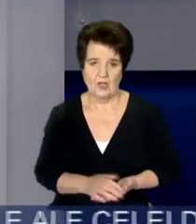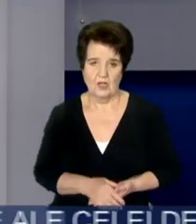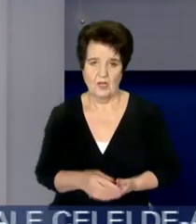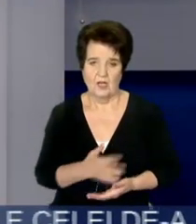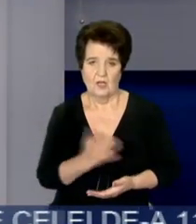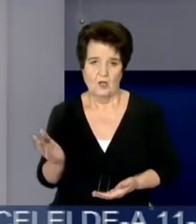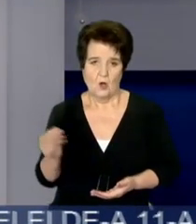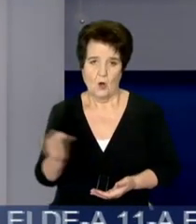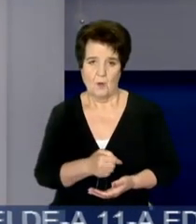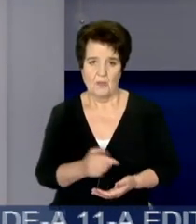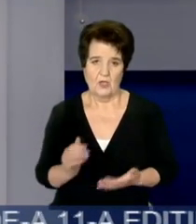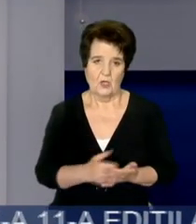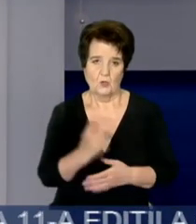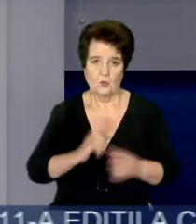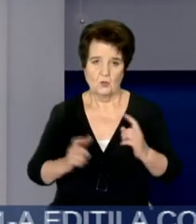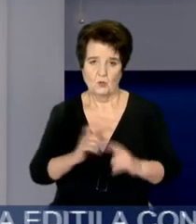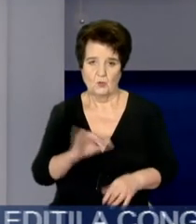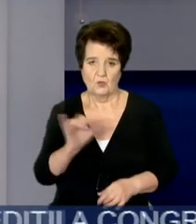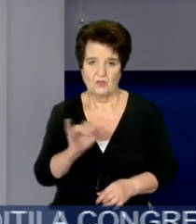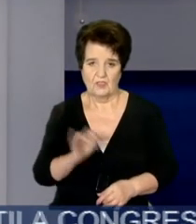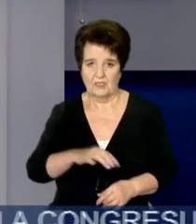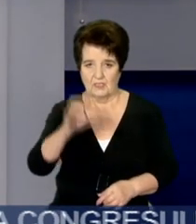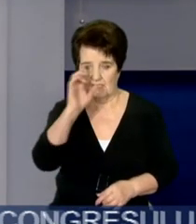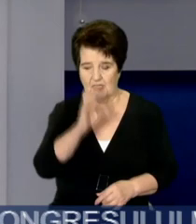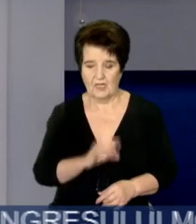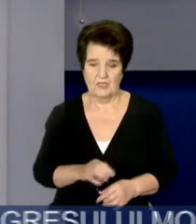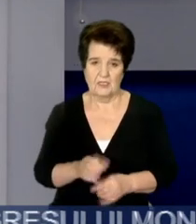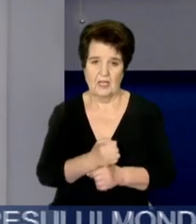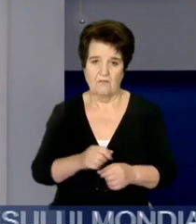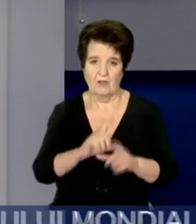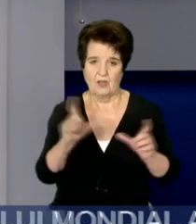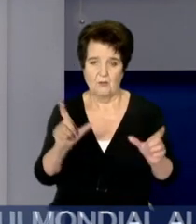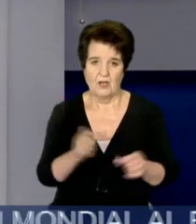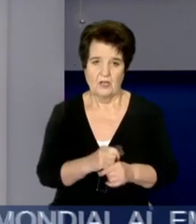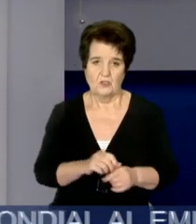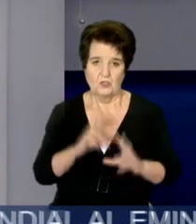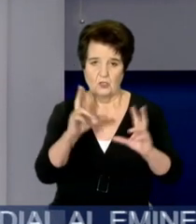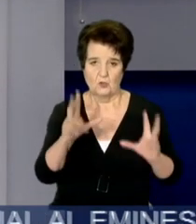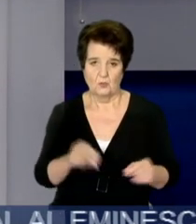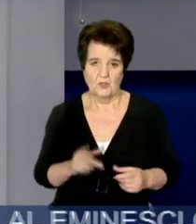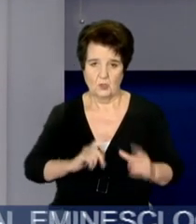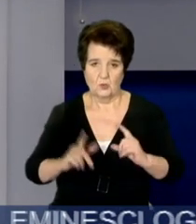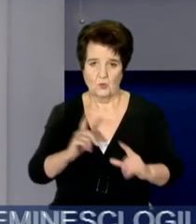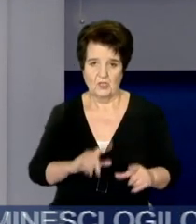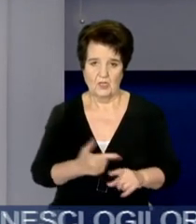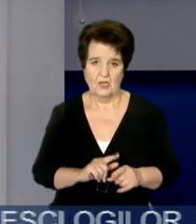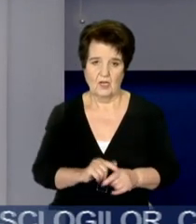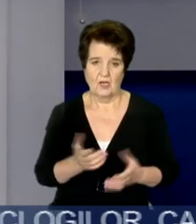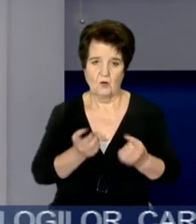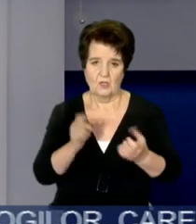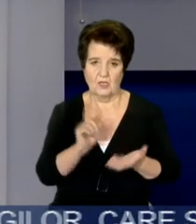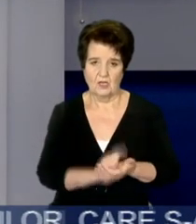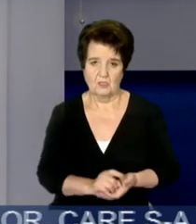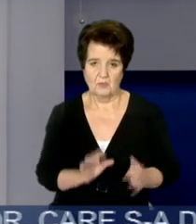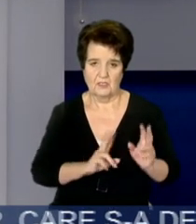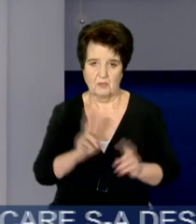Peste 1000 de noi studenți ai Universității de Stat de Medicină și Farmacie Nicolae Testemițanu au rostit jurământul studentului, prin care și-au luat angajamentul